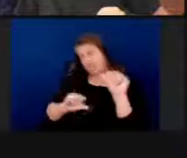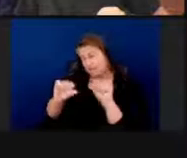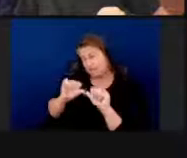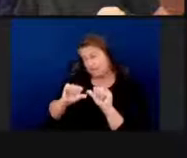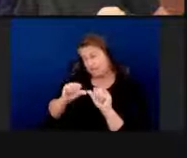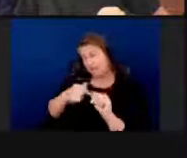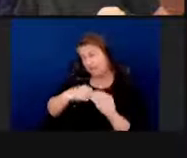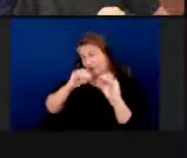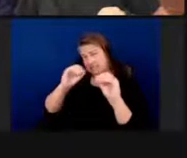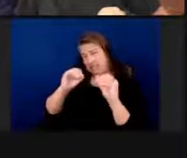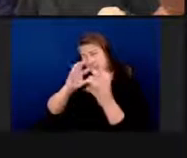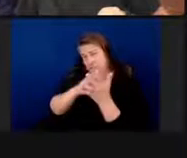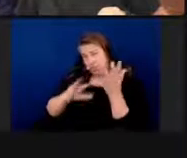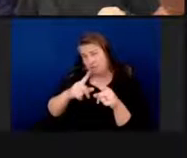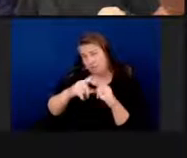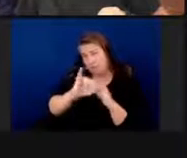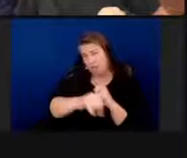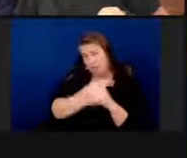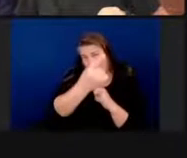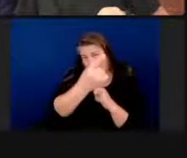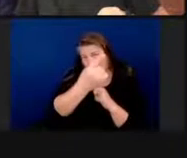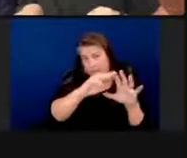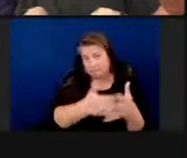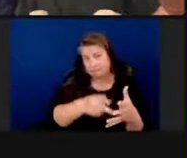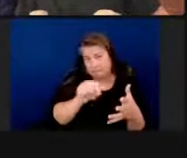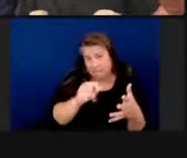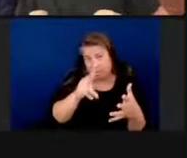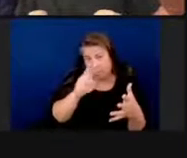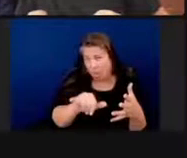فقط أعلم أطفال من مسار واحد.